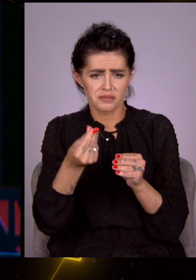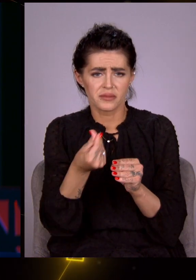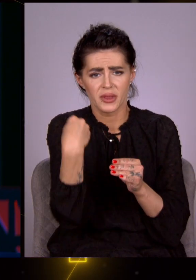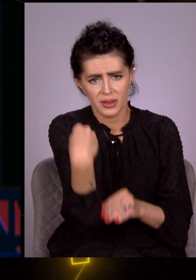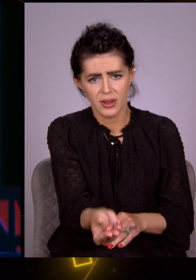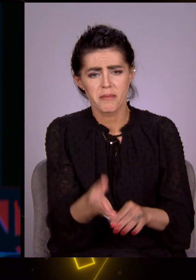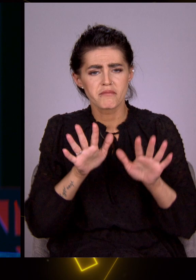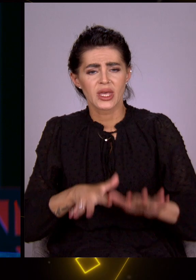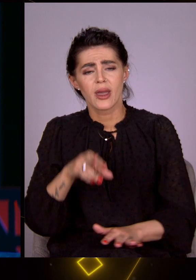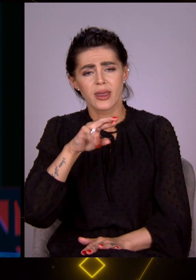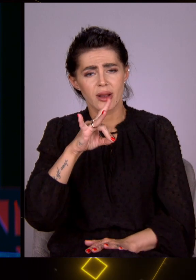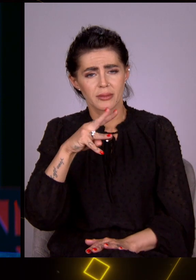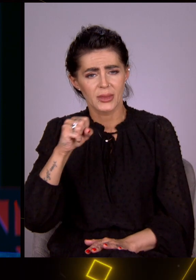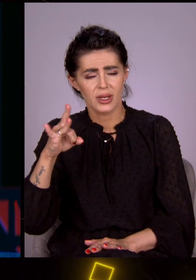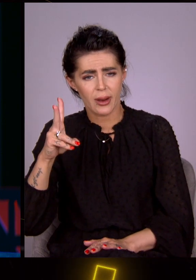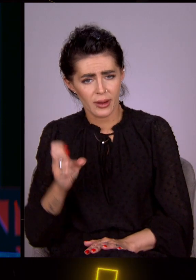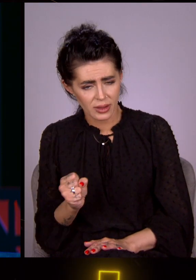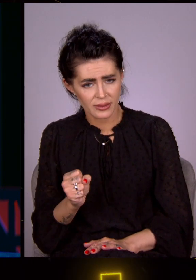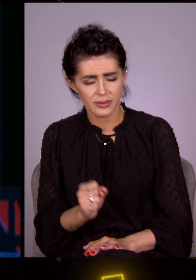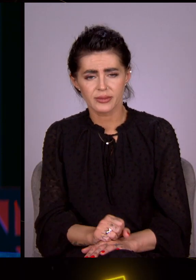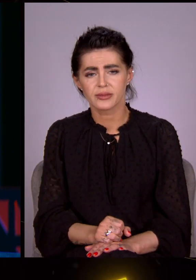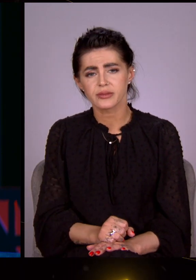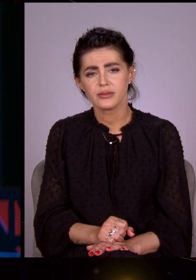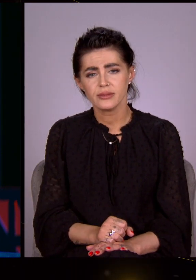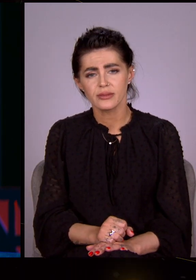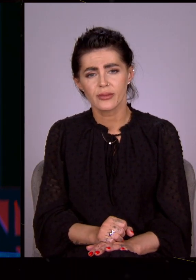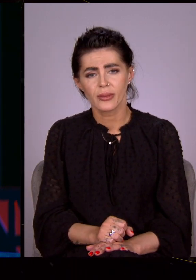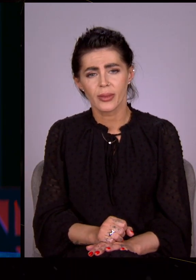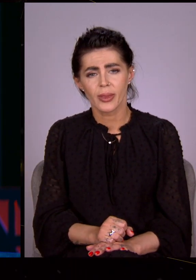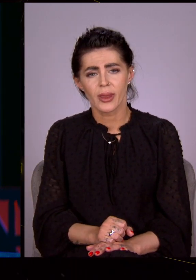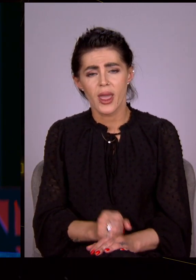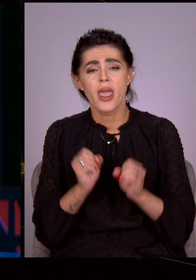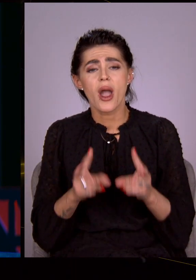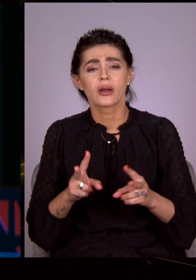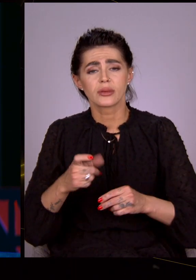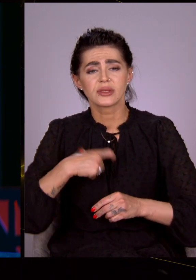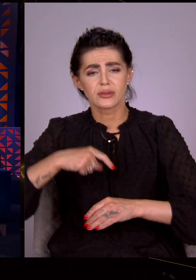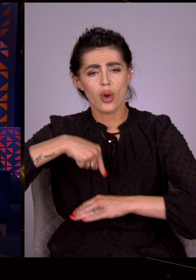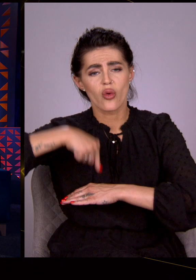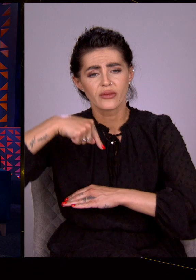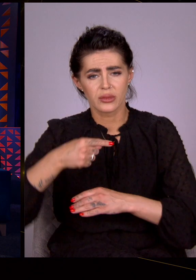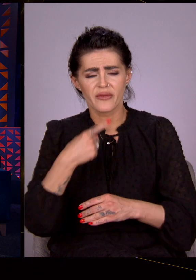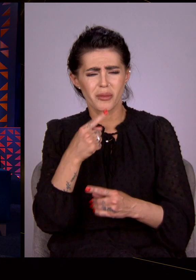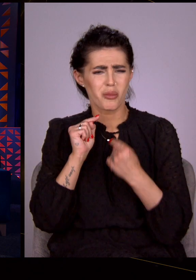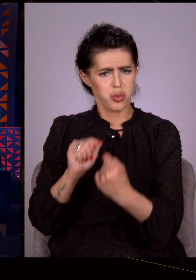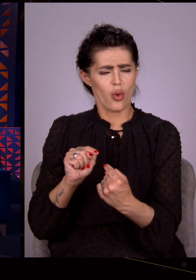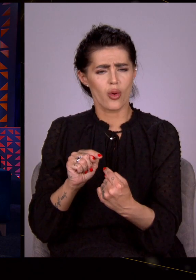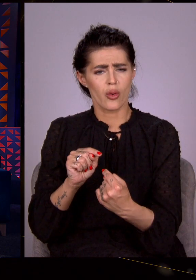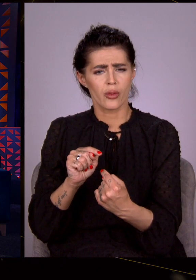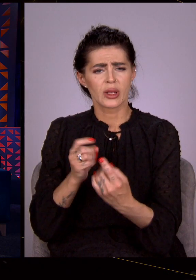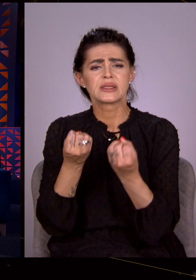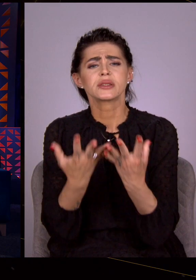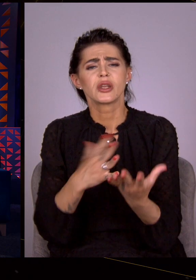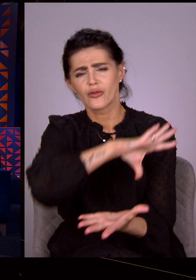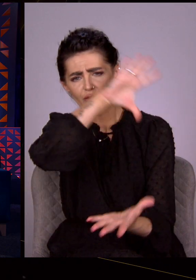це. І як вона реагувала на це? Ну, вона проти цього. А скільки